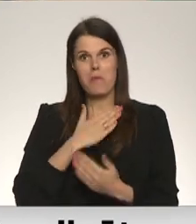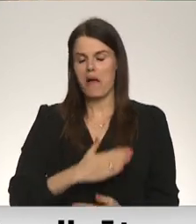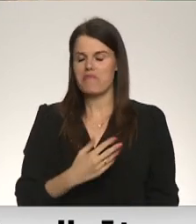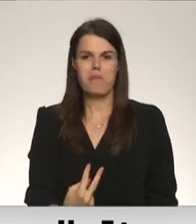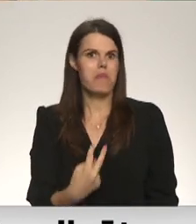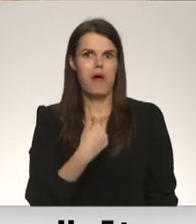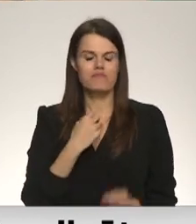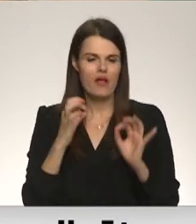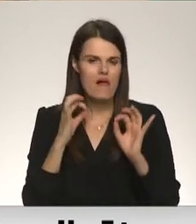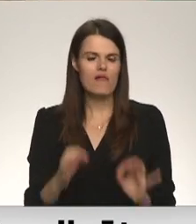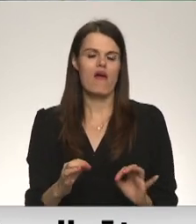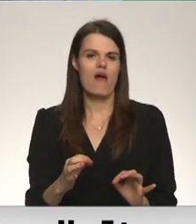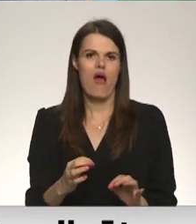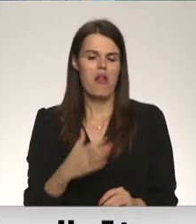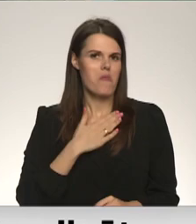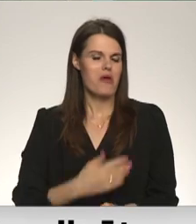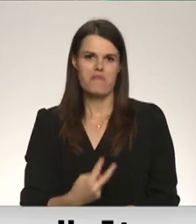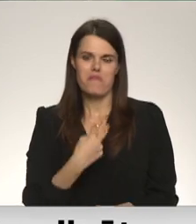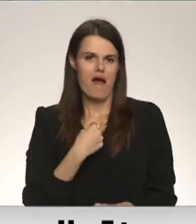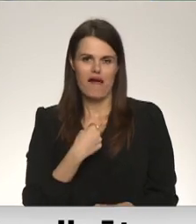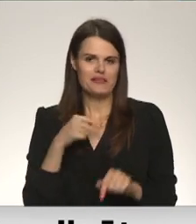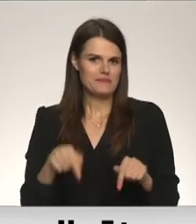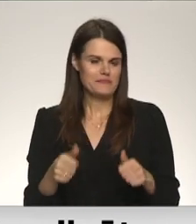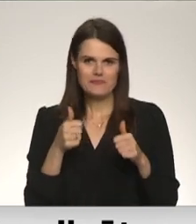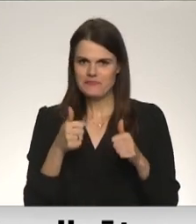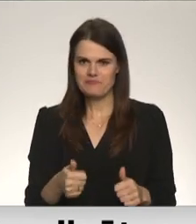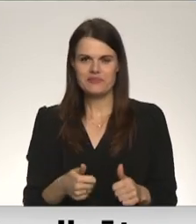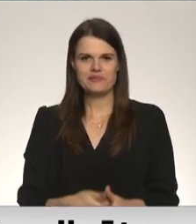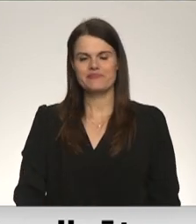pārsteigt, reāli patīkam pārsteigt. Aija Kīndziņa uz Graudiņš Latvijas televīzija.